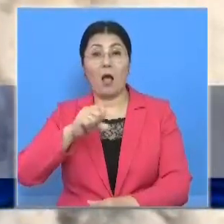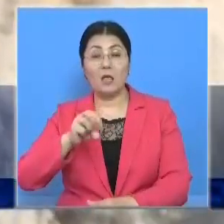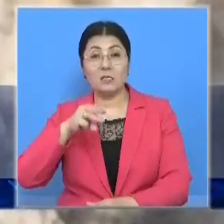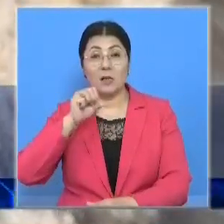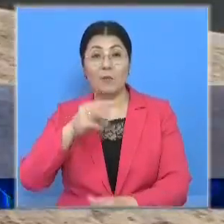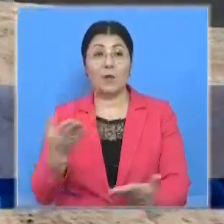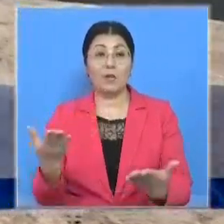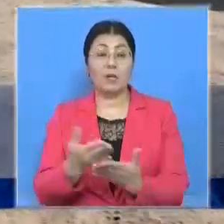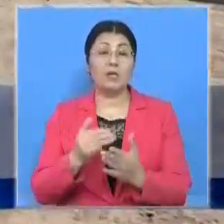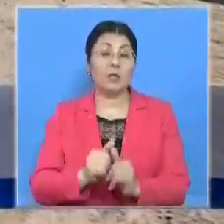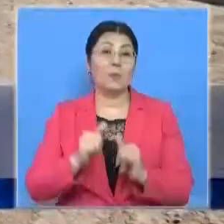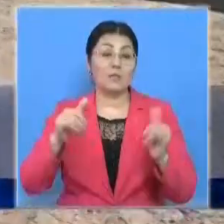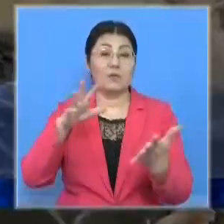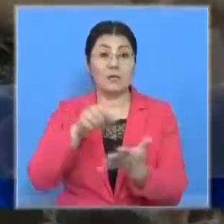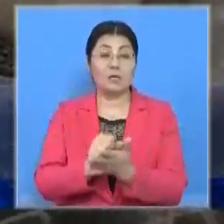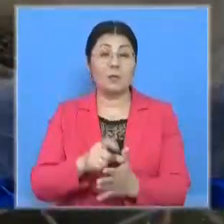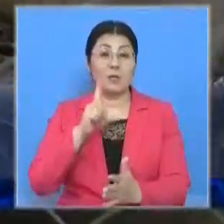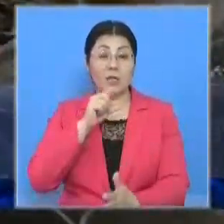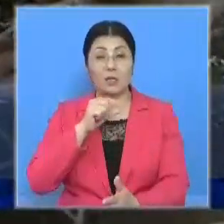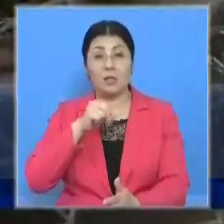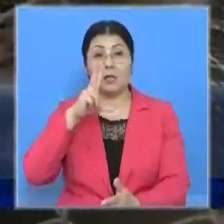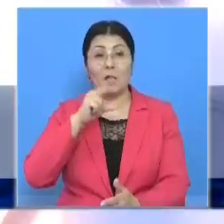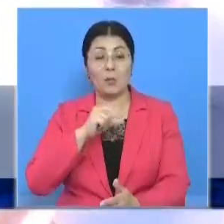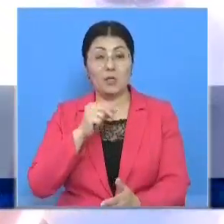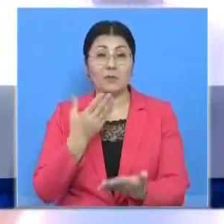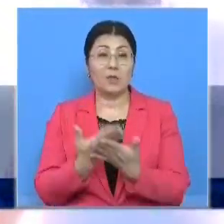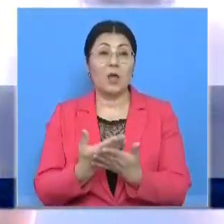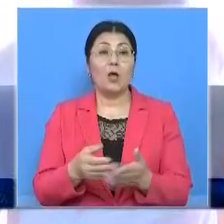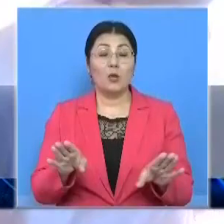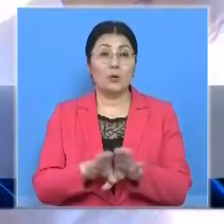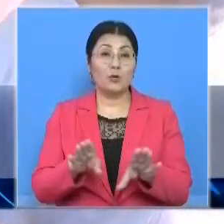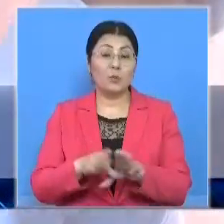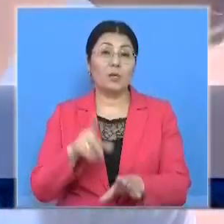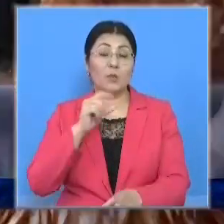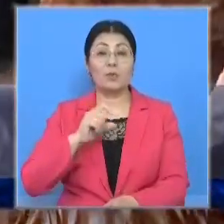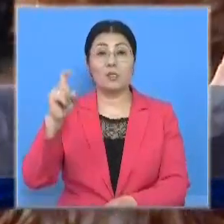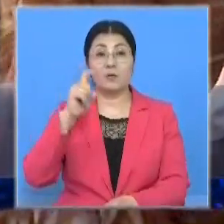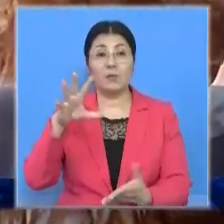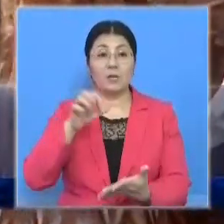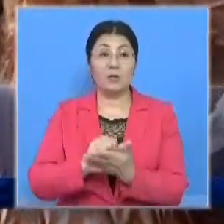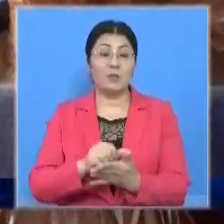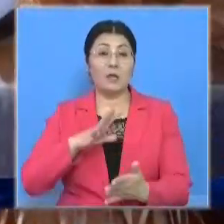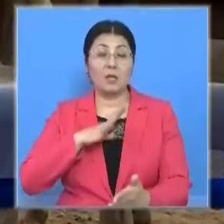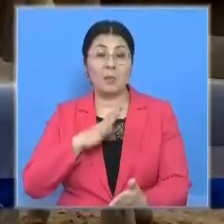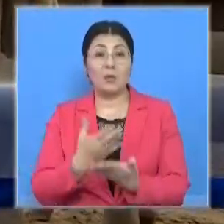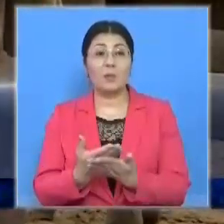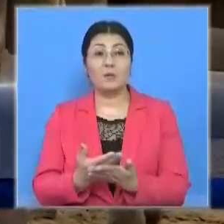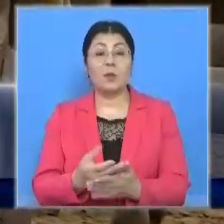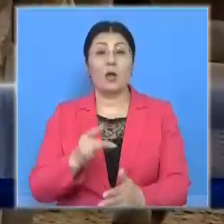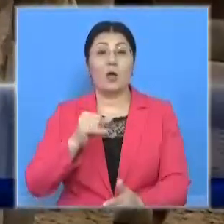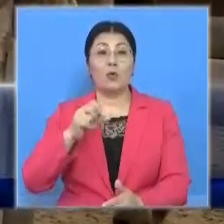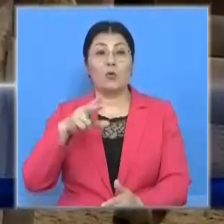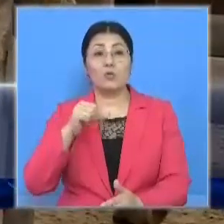Бисингалиева, разводящего кур и гусей, бизнесмена Калдыбая Ансата, тоже развивающего птицеводство, и посетили местного производителя